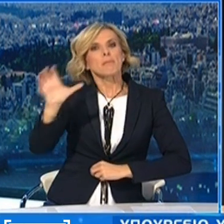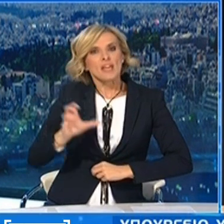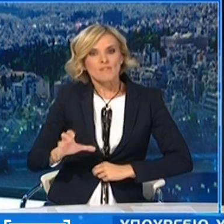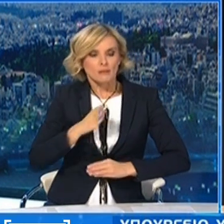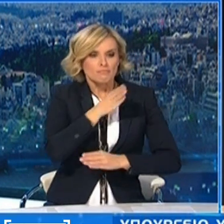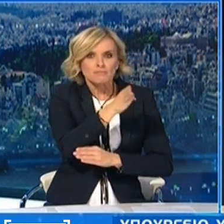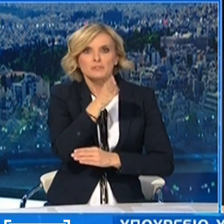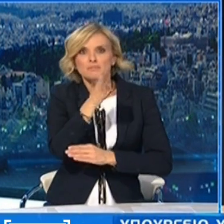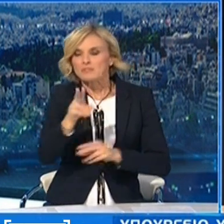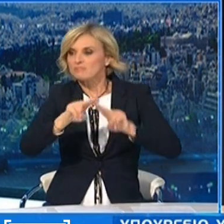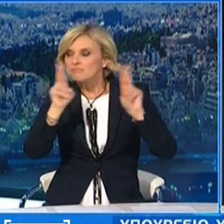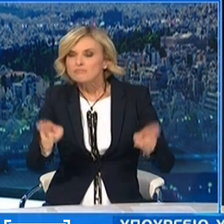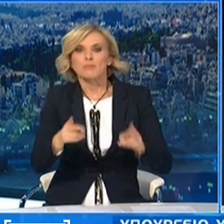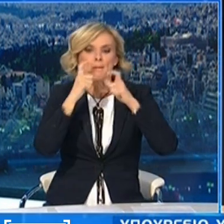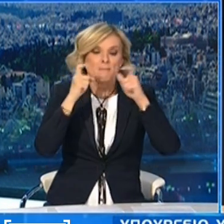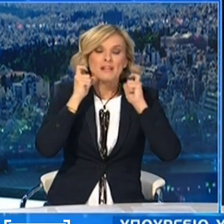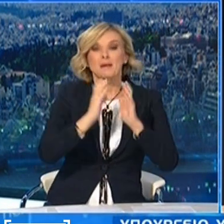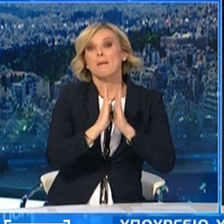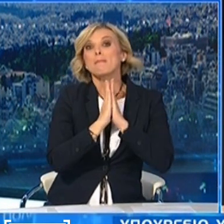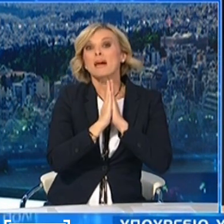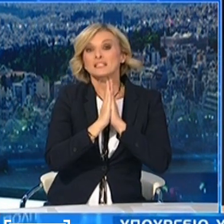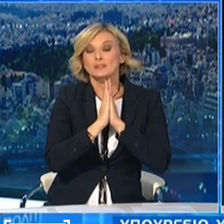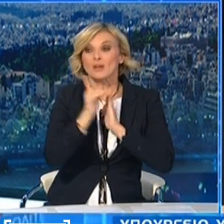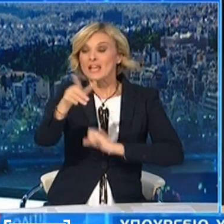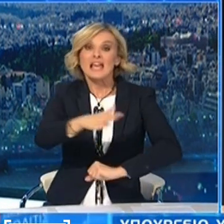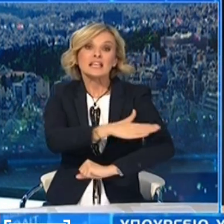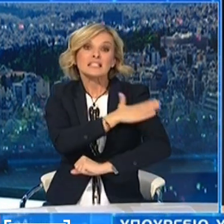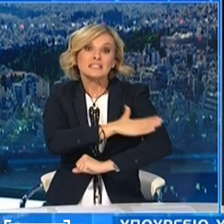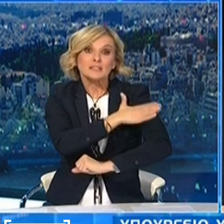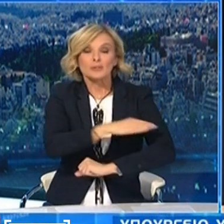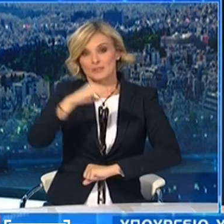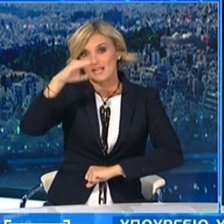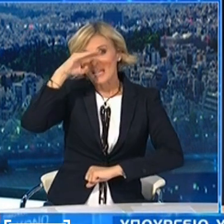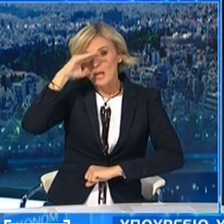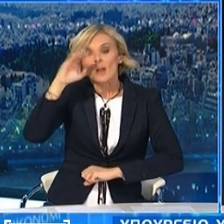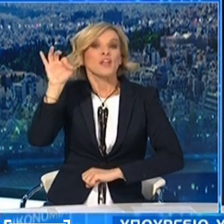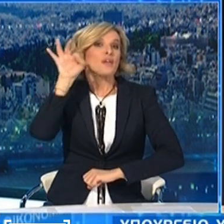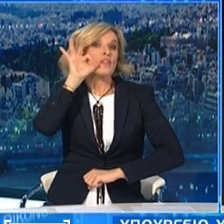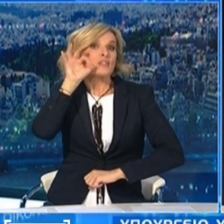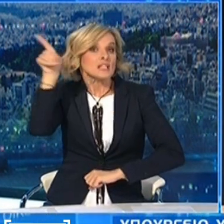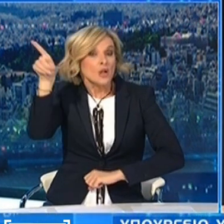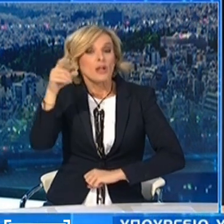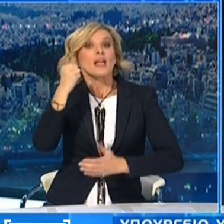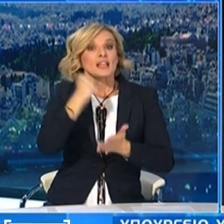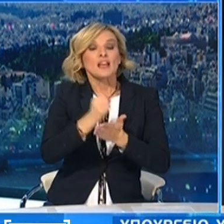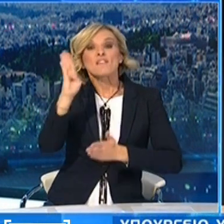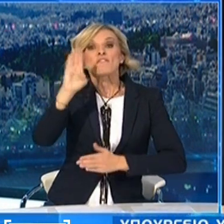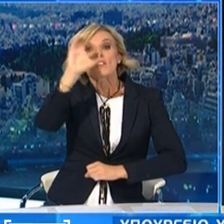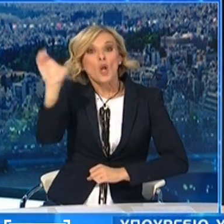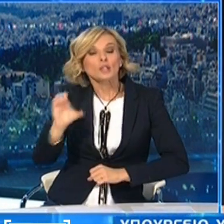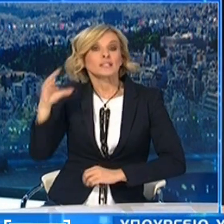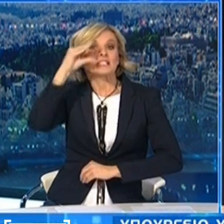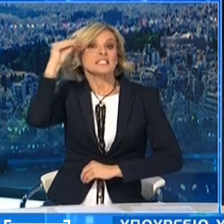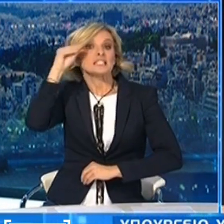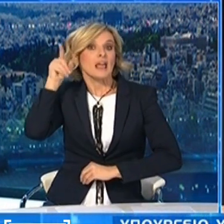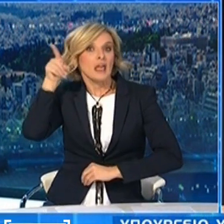των μέτρων. Κάνουμε έκκληση στους κατοίκους της Καστοριάς, των Ιωαννίνων, της Θεσσαλονίκης, αλλά και της Βιωτίας και των Σερών,